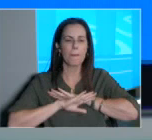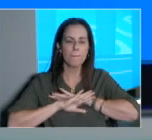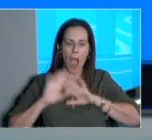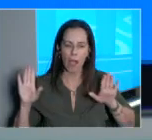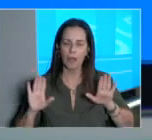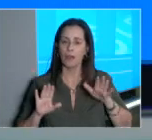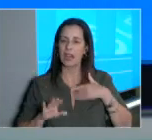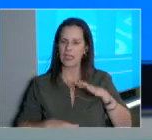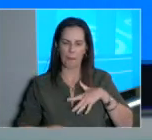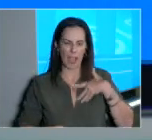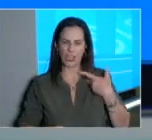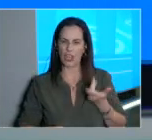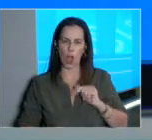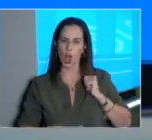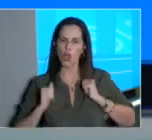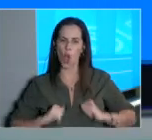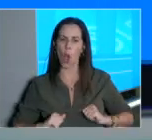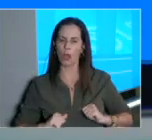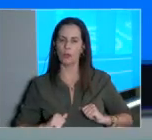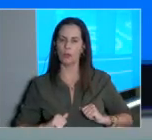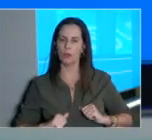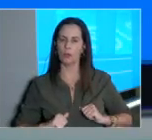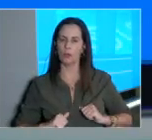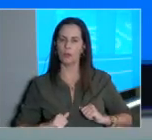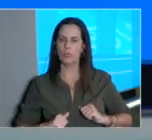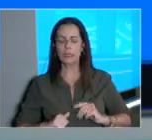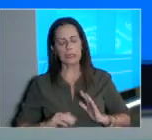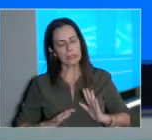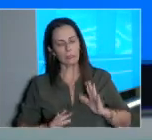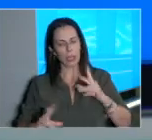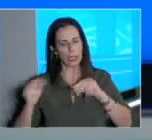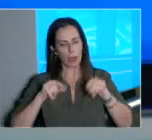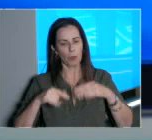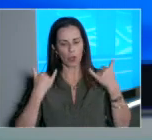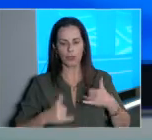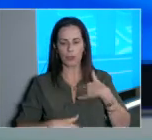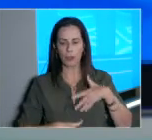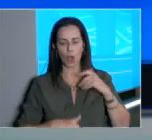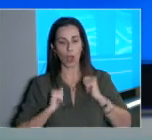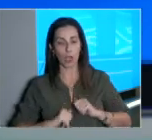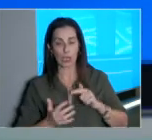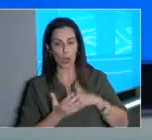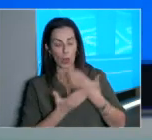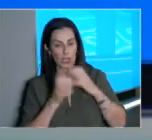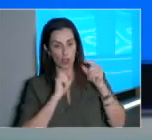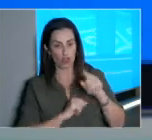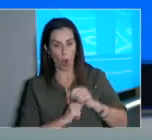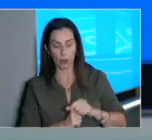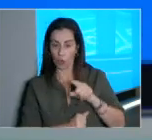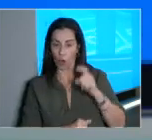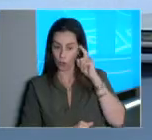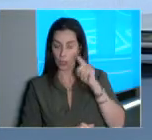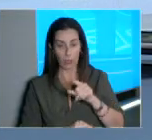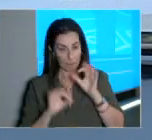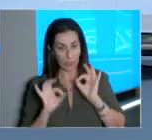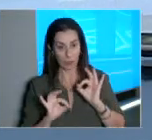הכיוונים. אני גם חשה אי נוחות מהדיון הזה לשבת פה בכיסא. אני חשה אי נוחות... אגב, כיועצת תקשורת, את חושבת